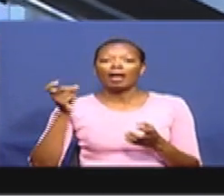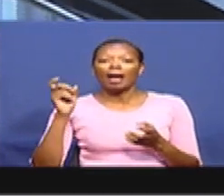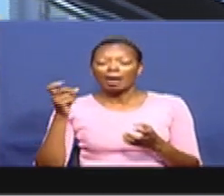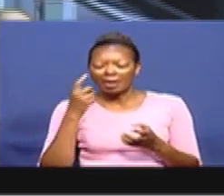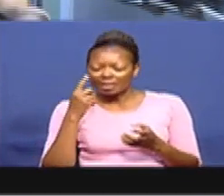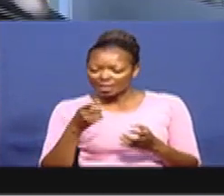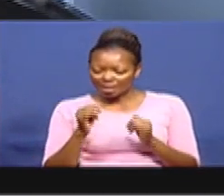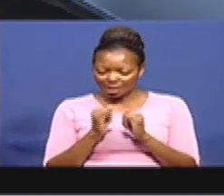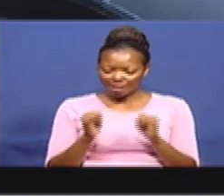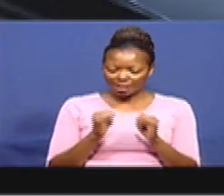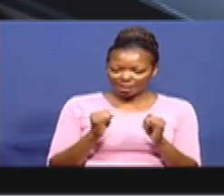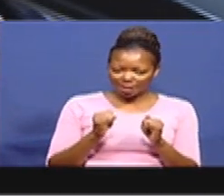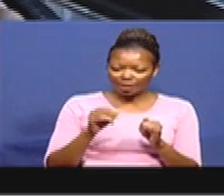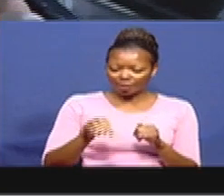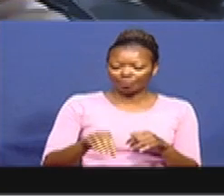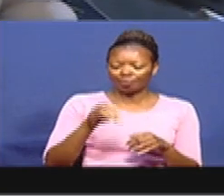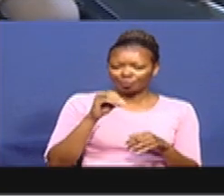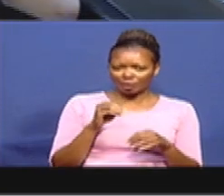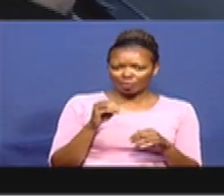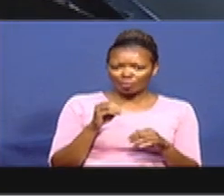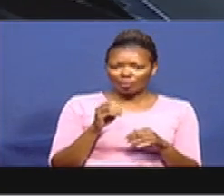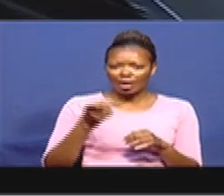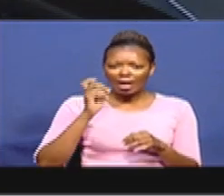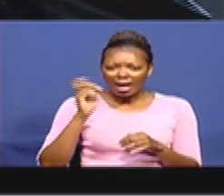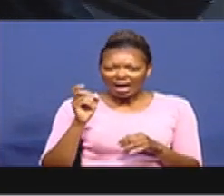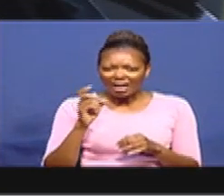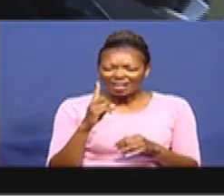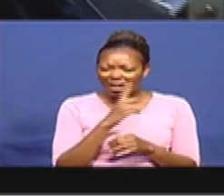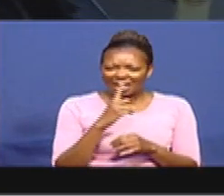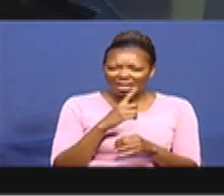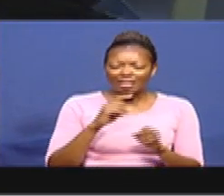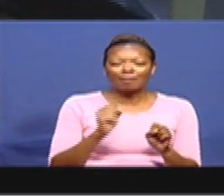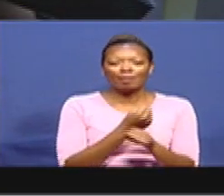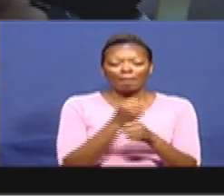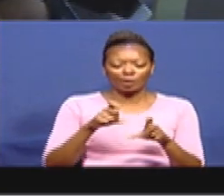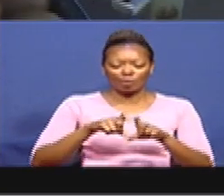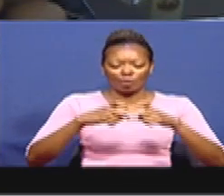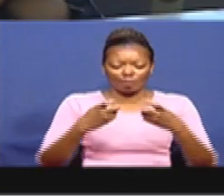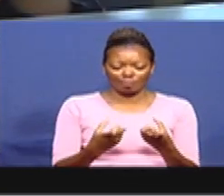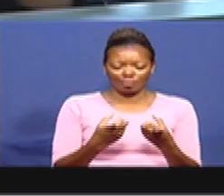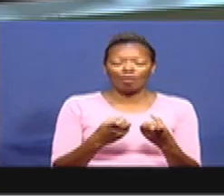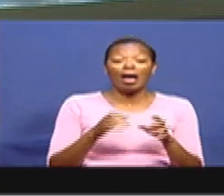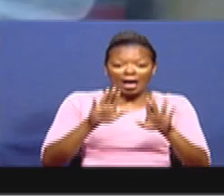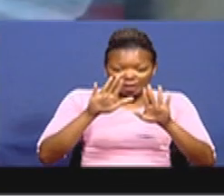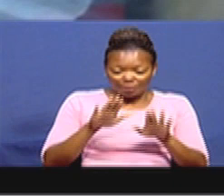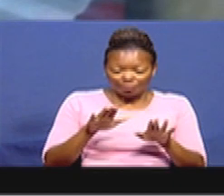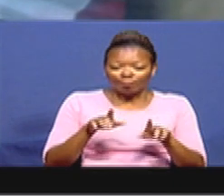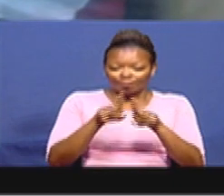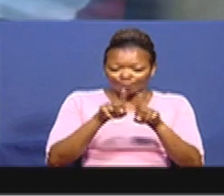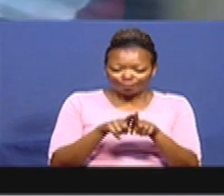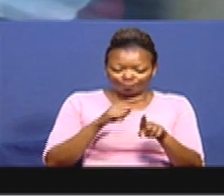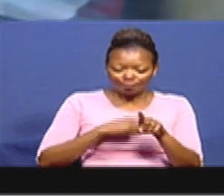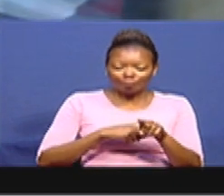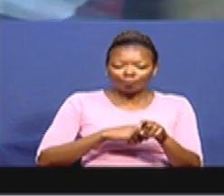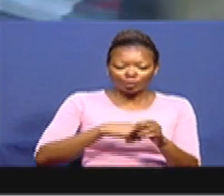machafu hayataanguliwa. Pia unapoweka mayai ndani ya hatchery, hakikisha ile sehemu ya yai iliyo na ncha